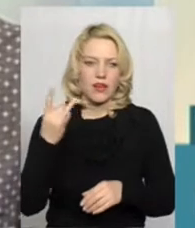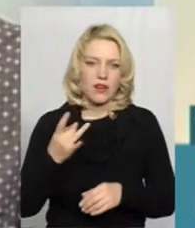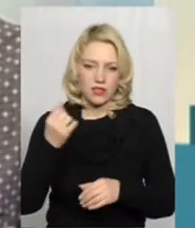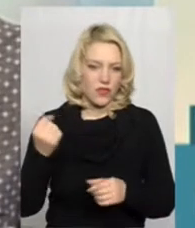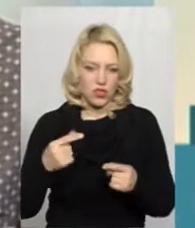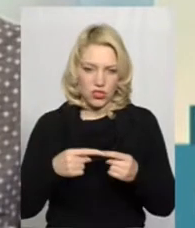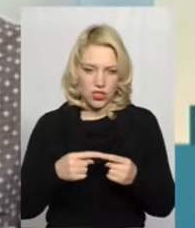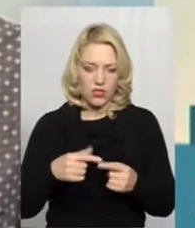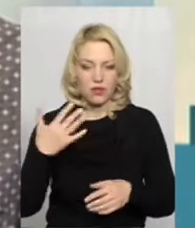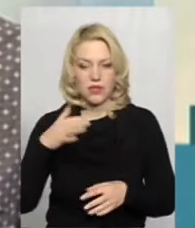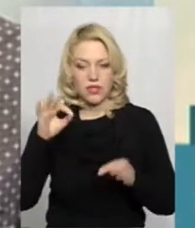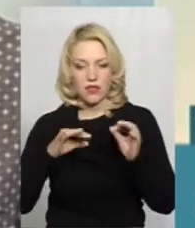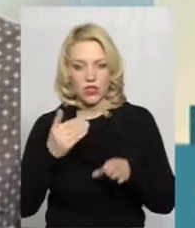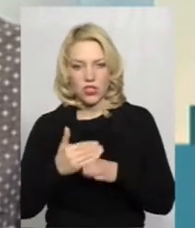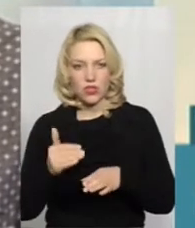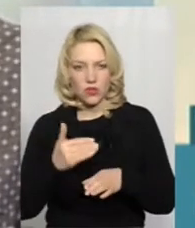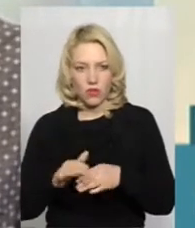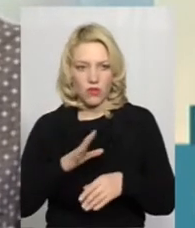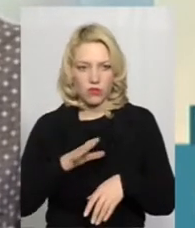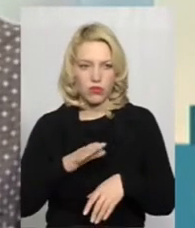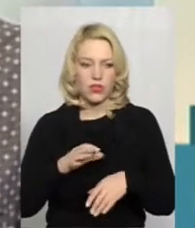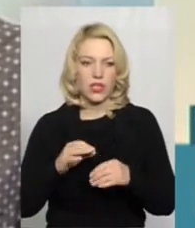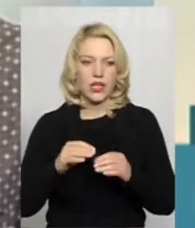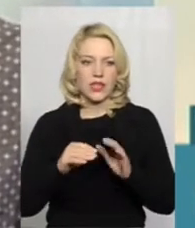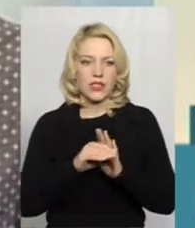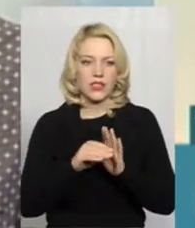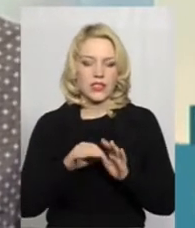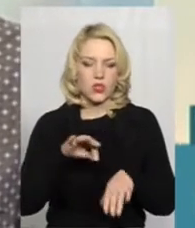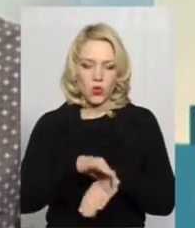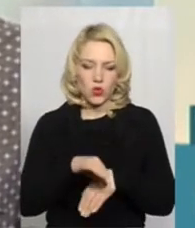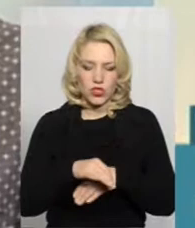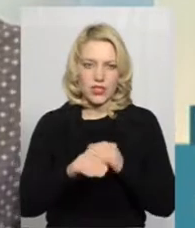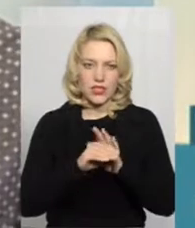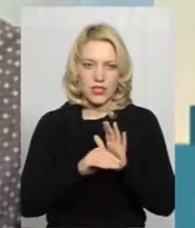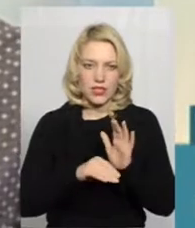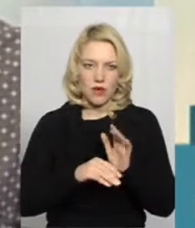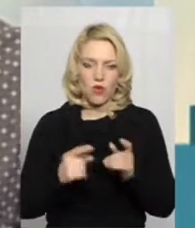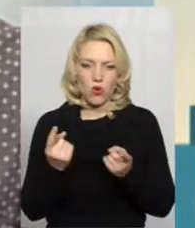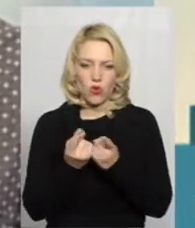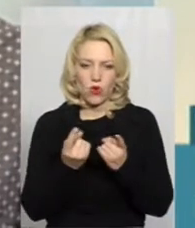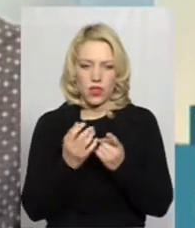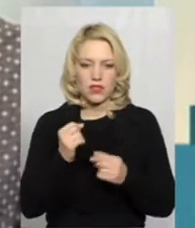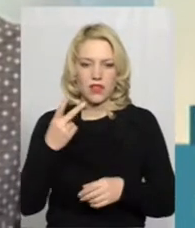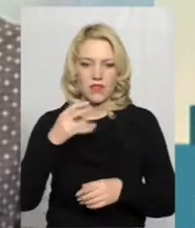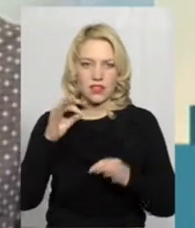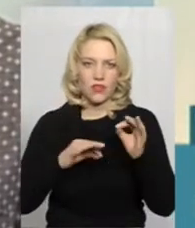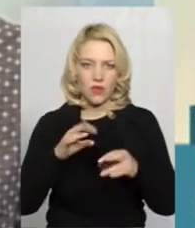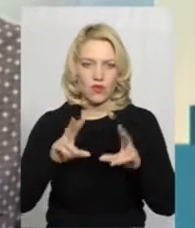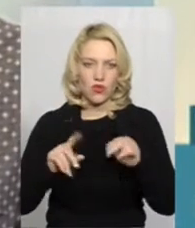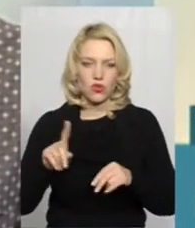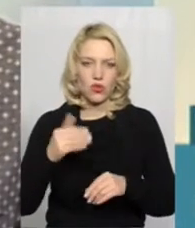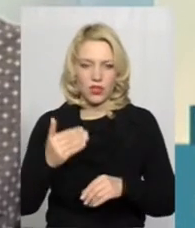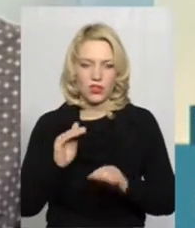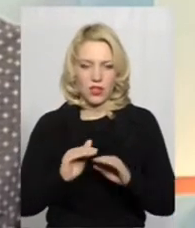56% частково піддавалися знущенню зі сторони однокласників. І 26% батьків вважають, що їхні діти